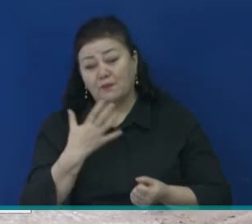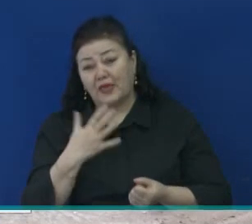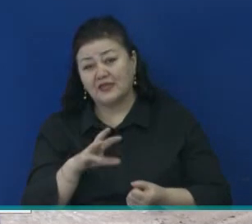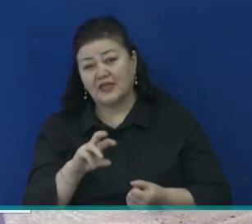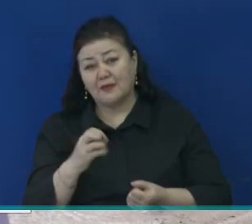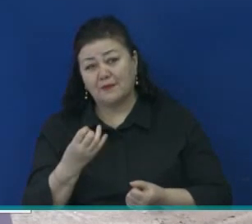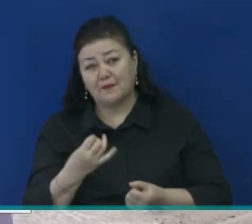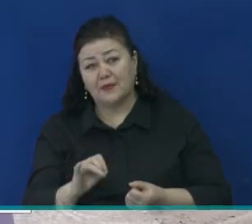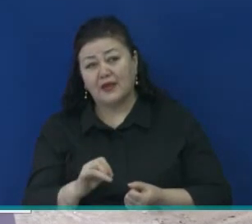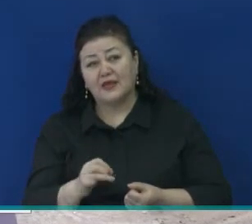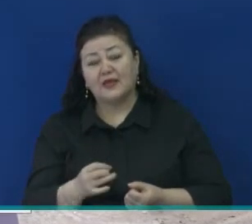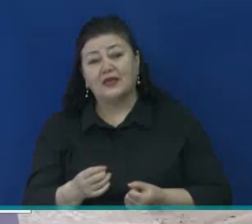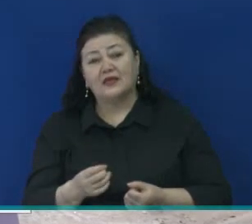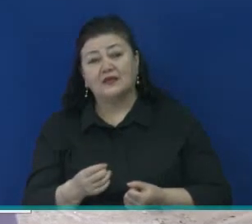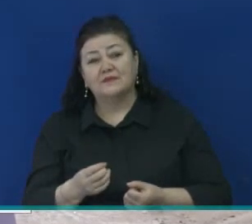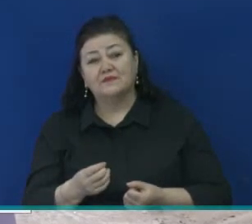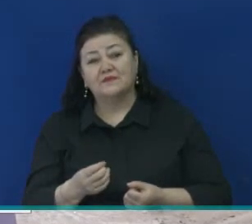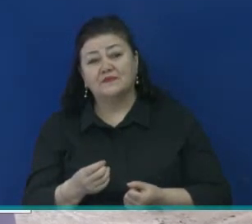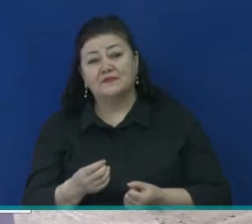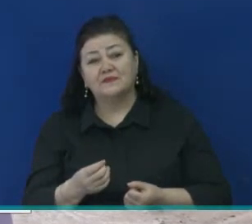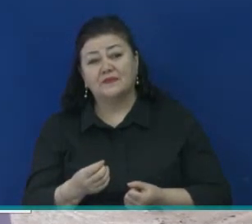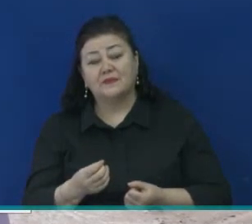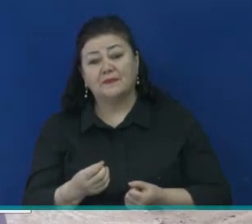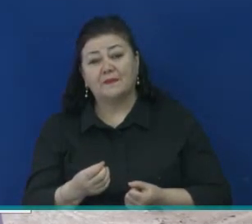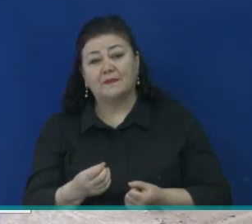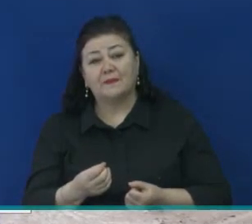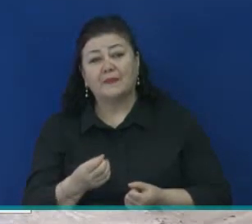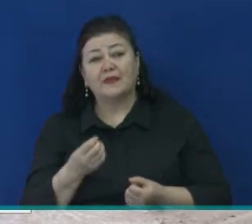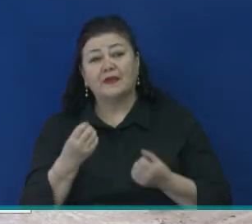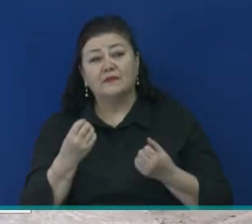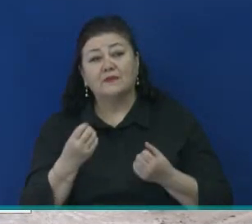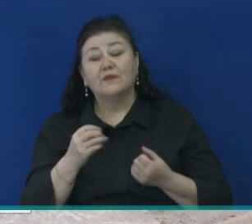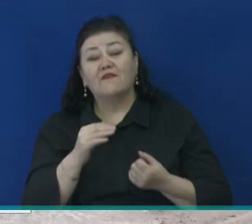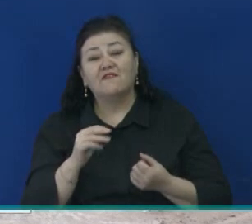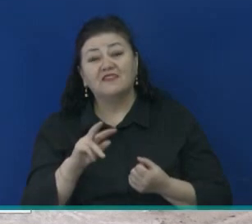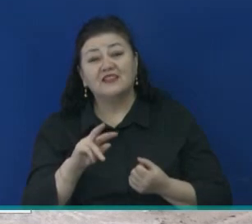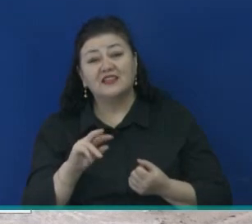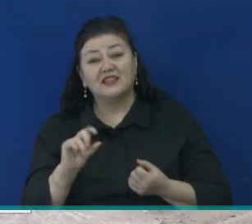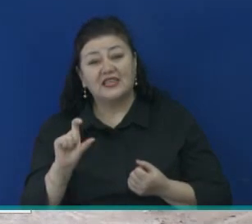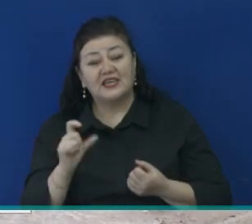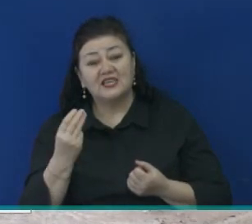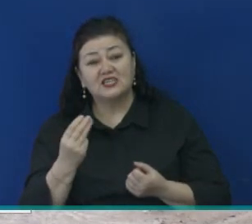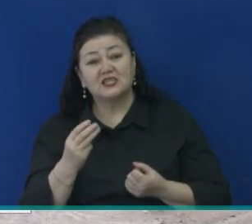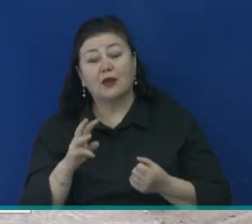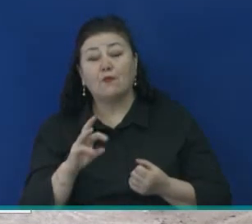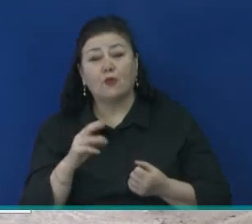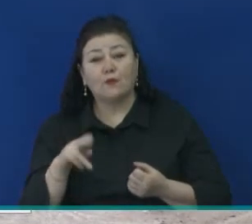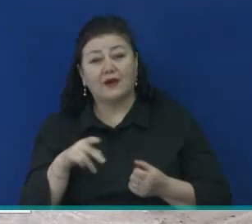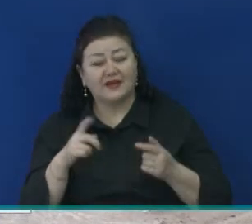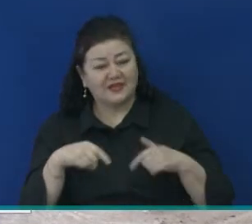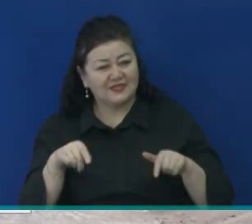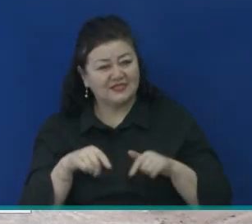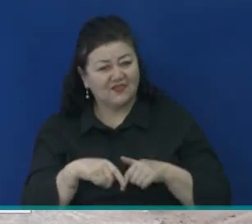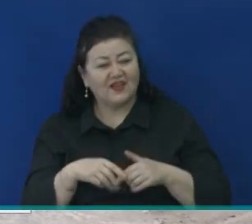сағат 12-де еліміздің 20 аймағында акушерлердің алтын минуты жарияланып, флешмоб қолға алынды. Біздің Абай облысының